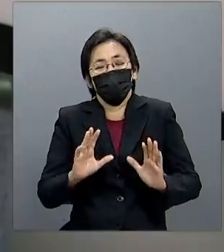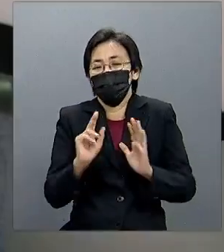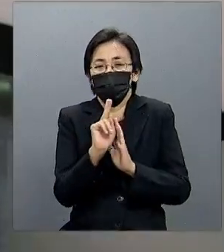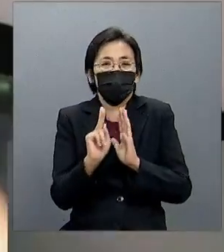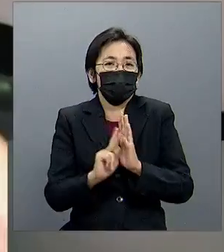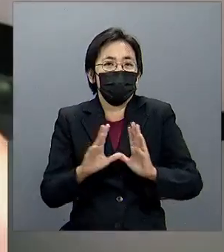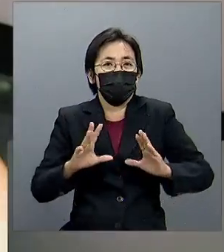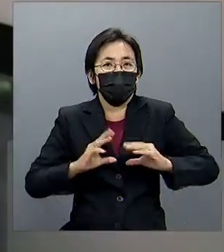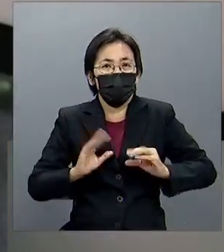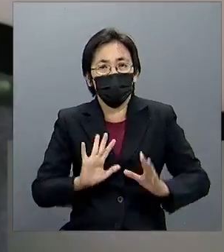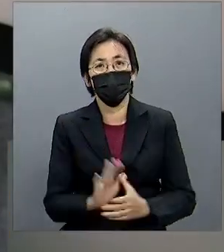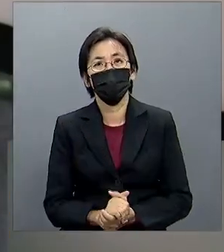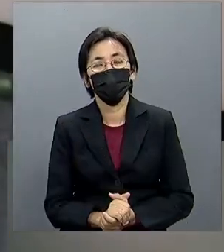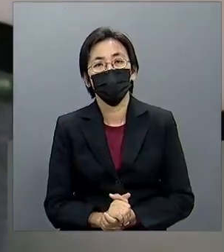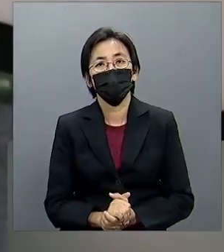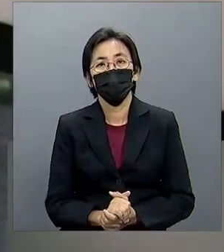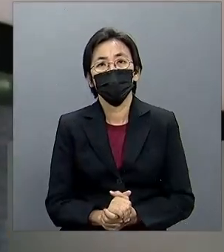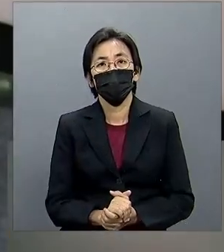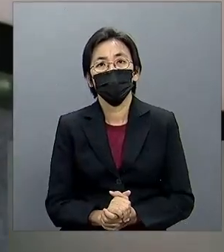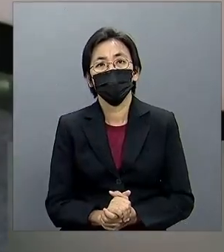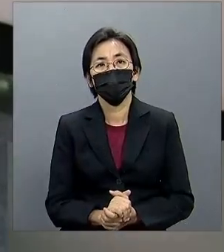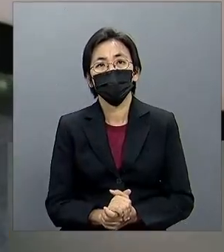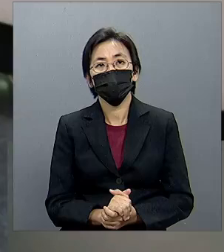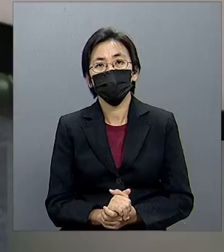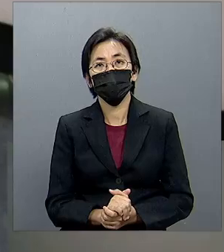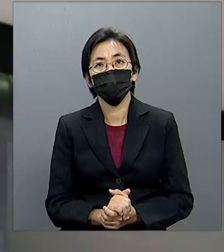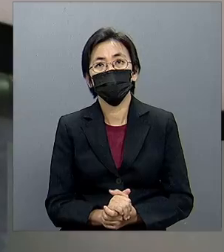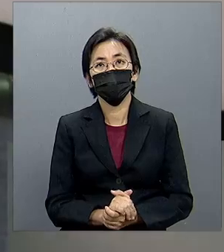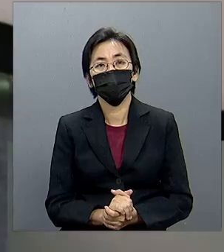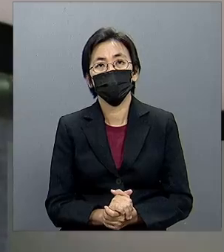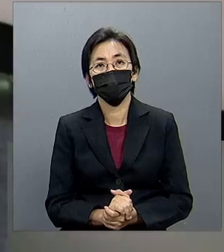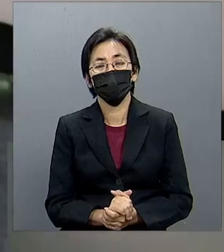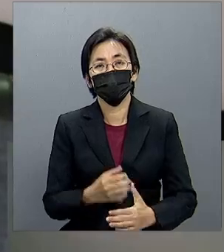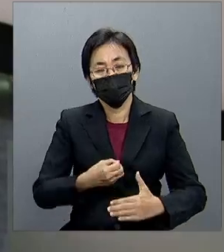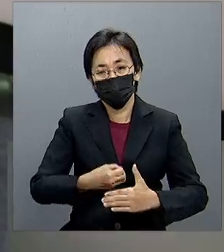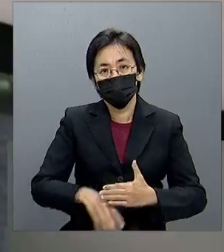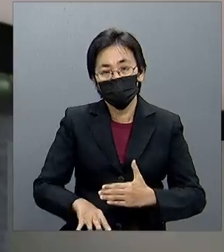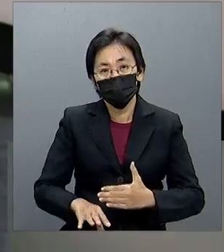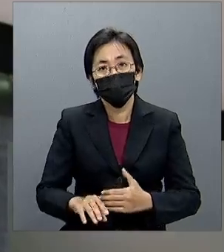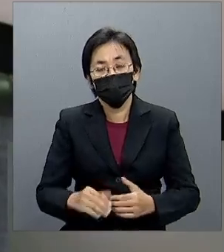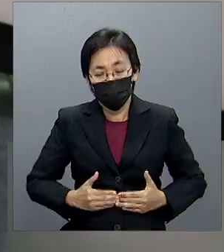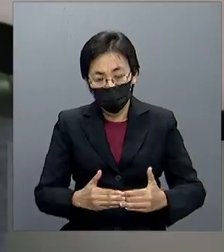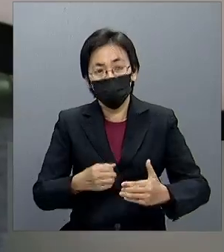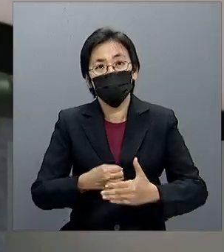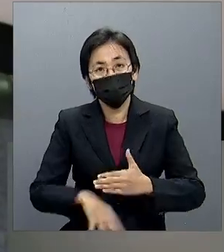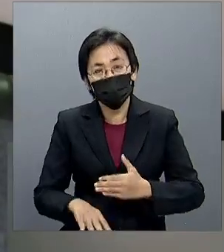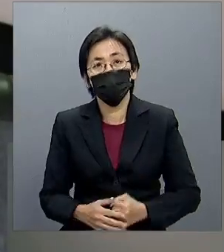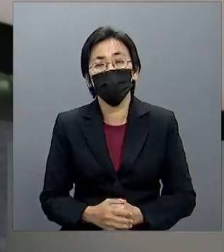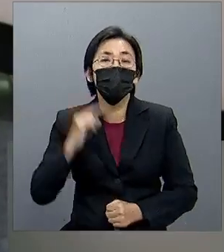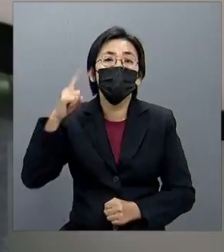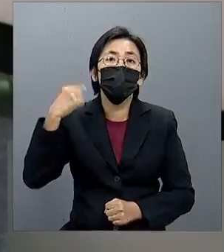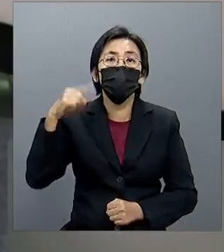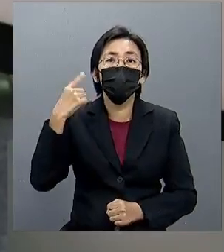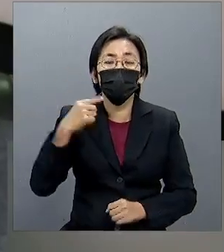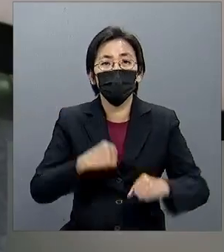ผมเรียนข้อที่จริงอย่างนี้นะครับว่าการทำแท้งเนี่ยมันไม่ได้มีแต่ภาพของผู้หญิงวัยรุ่นน